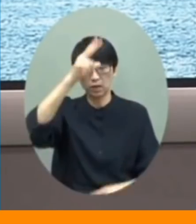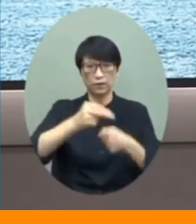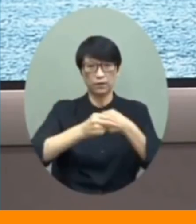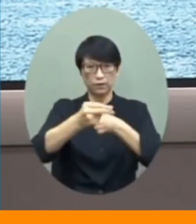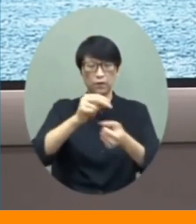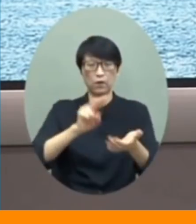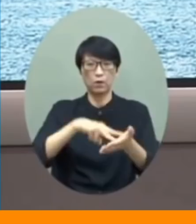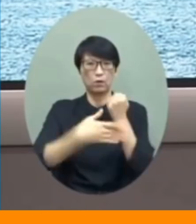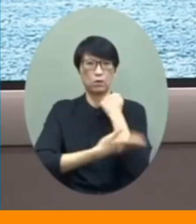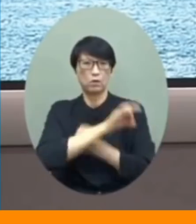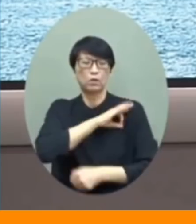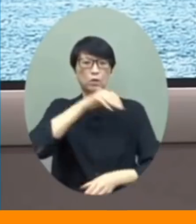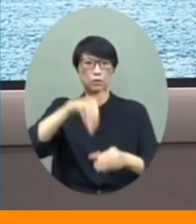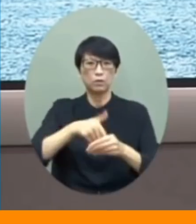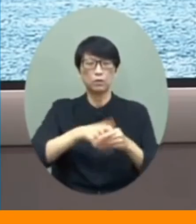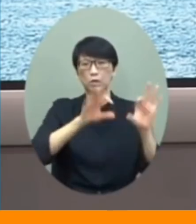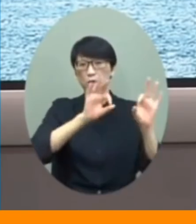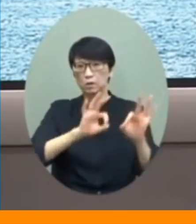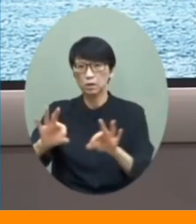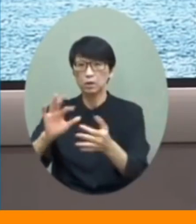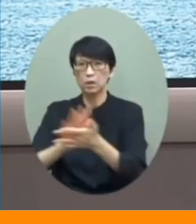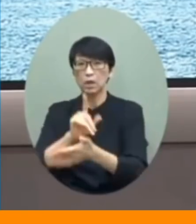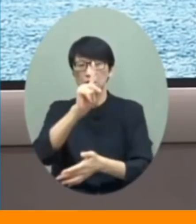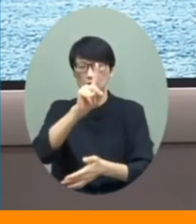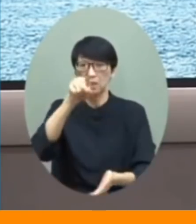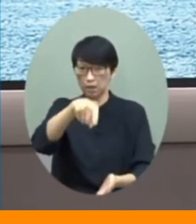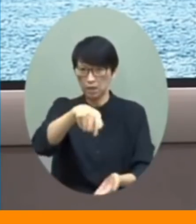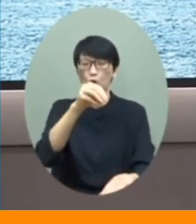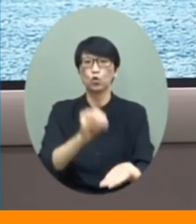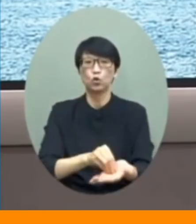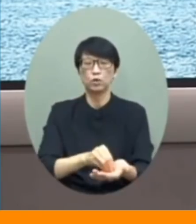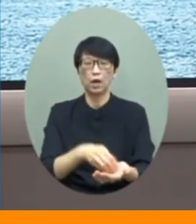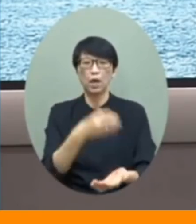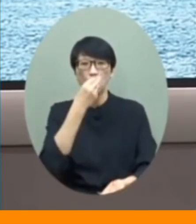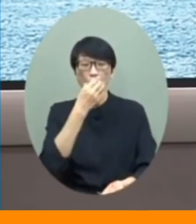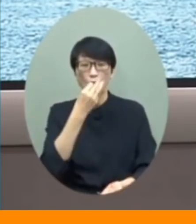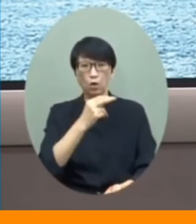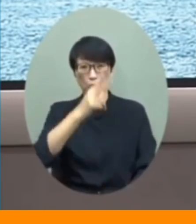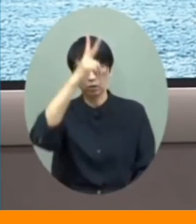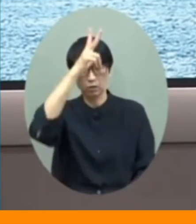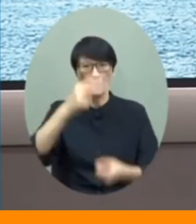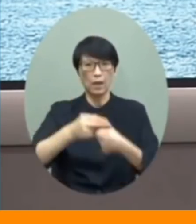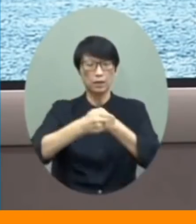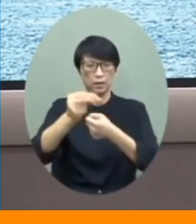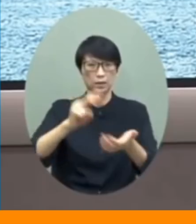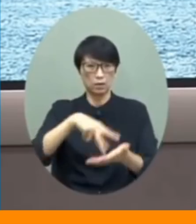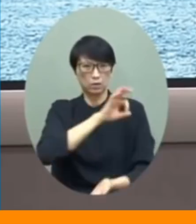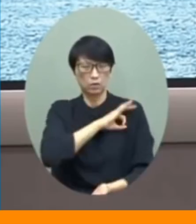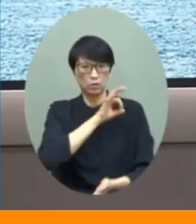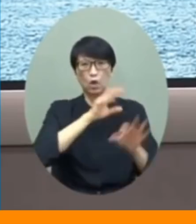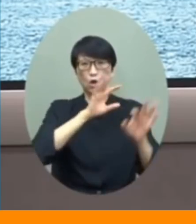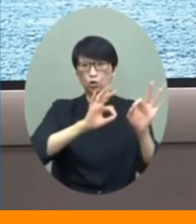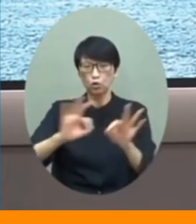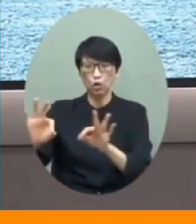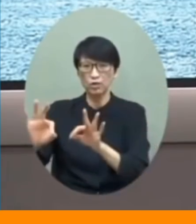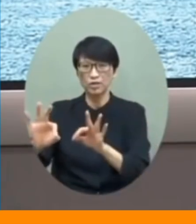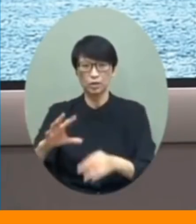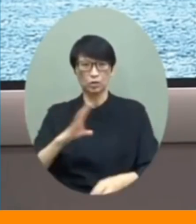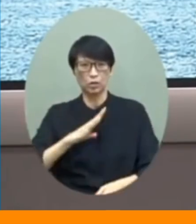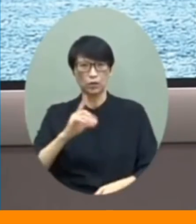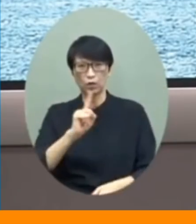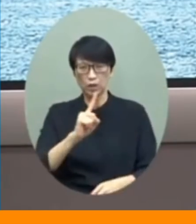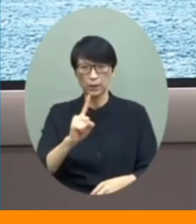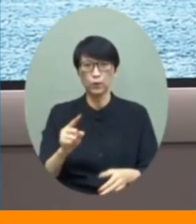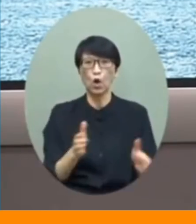七屆立法會選舉推遲一年嘅決定。對於香港特別行政區第七屆立法會推遲情況之下點樣處